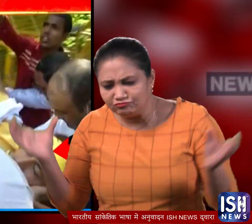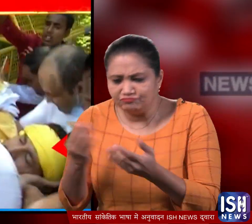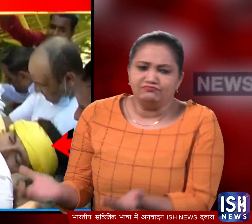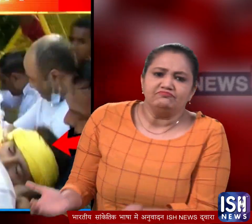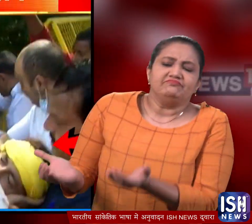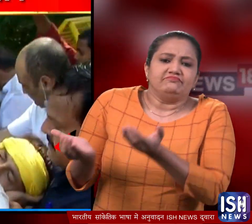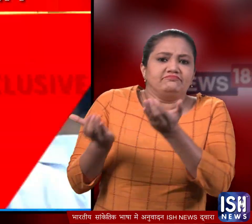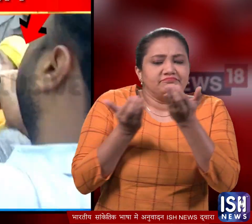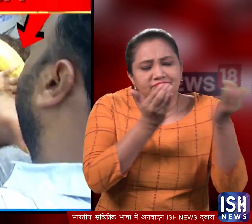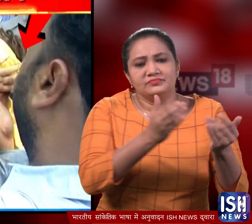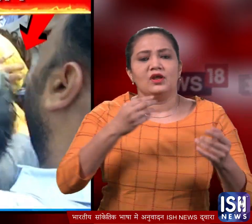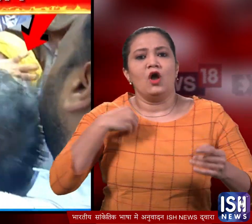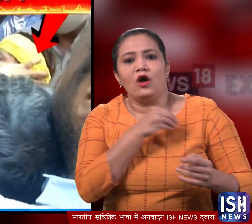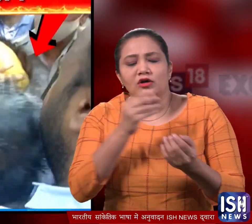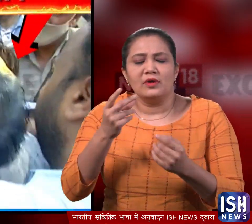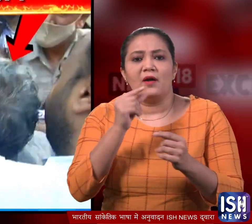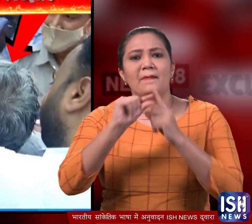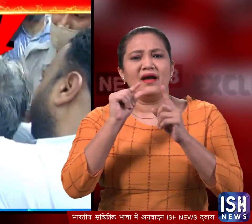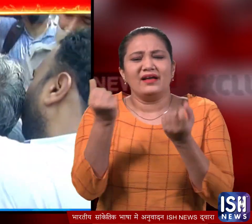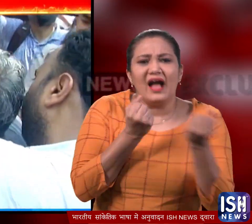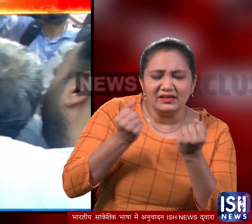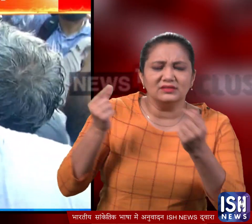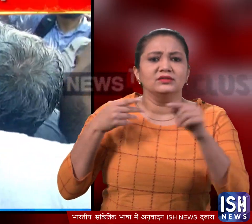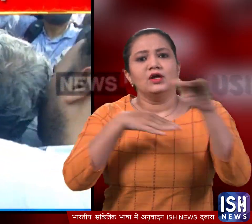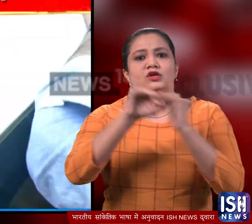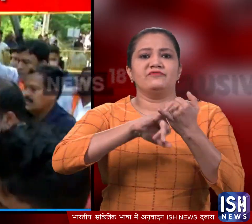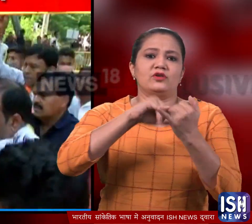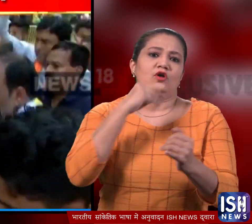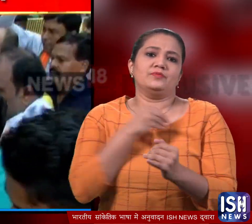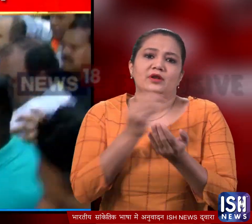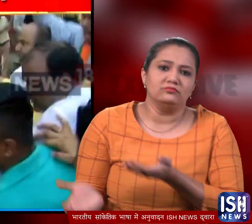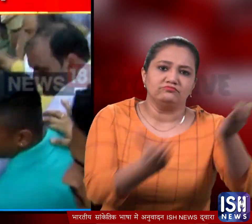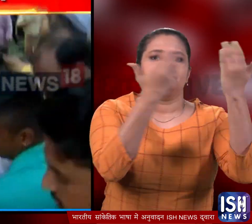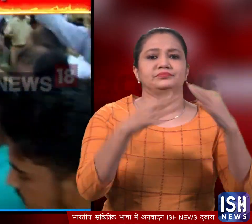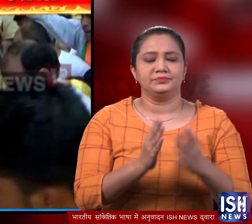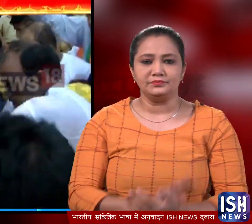ने मनोज तिवारी को उठाया और वहां से उन्हें एक गाड़ी में सफदरजंग अस्पताल ले गए।